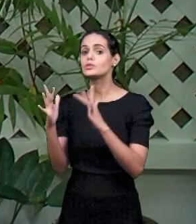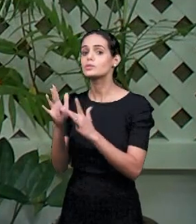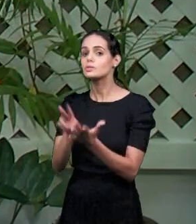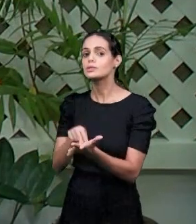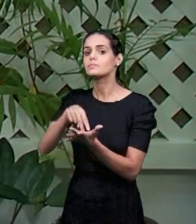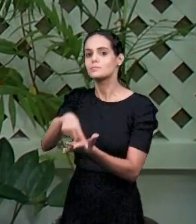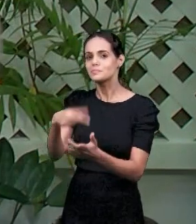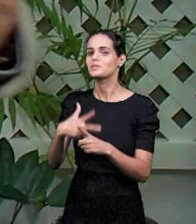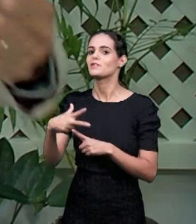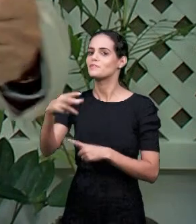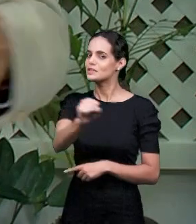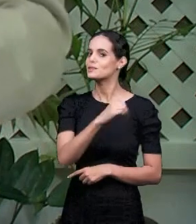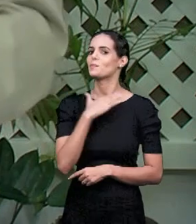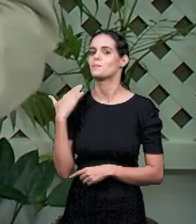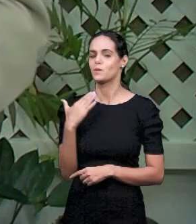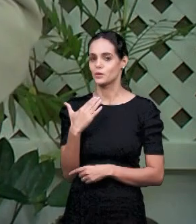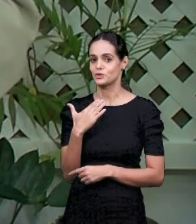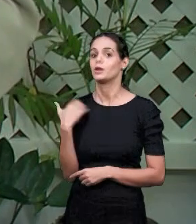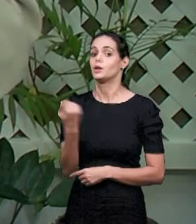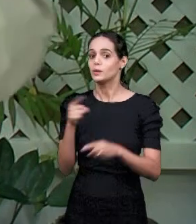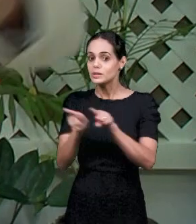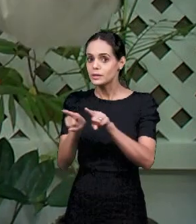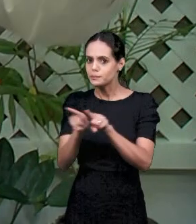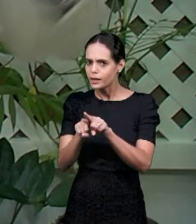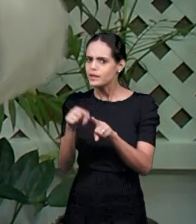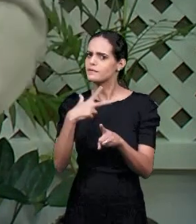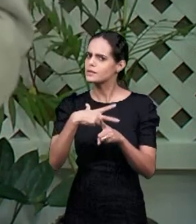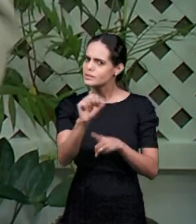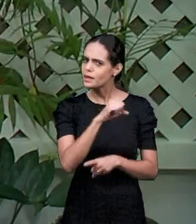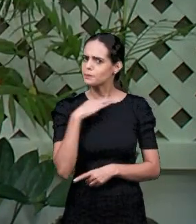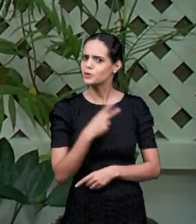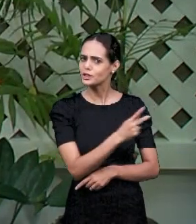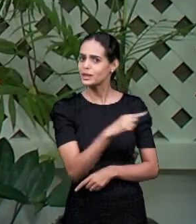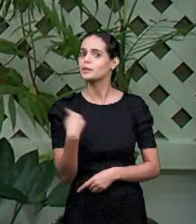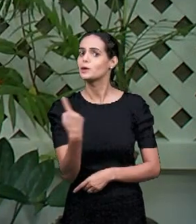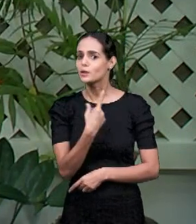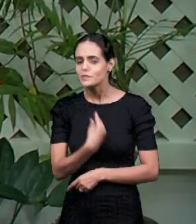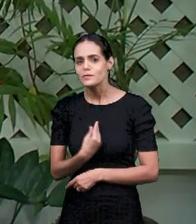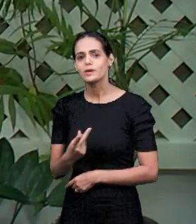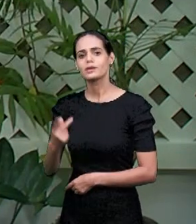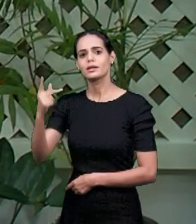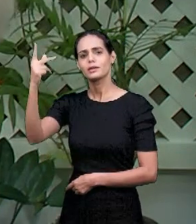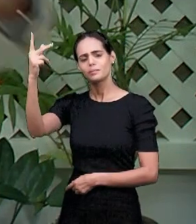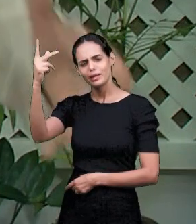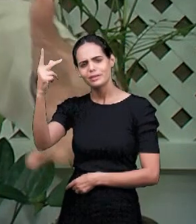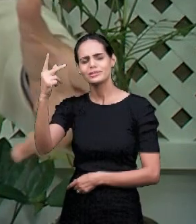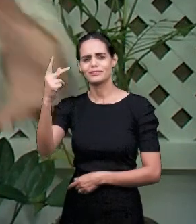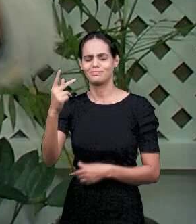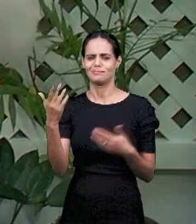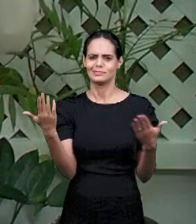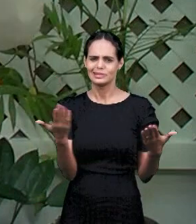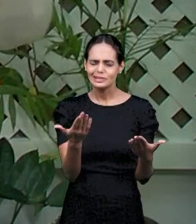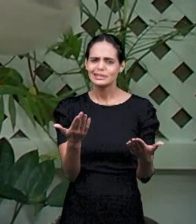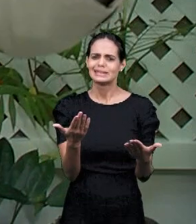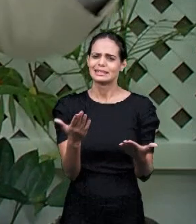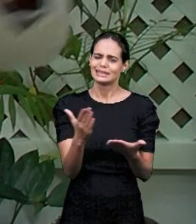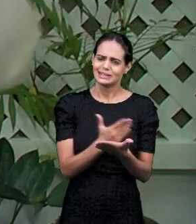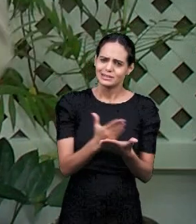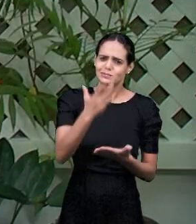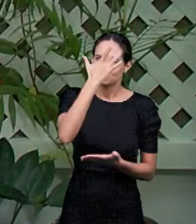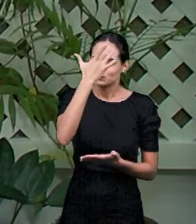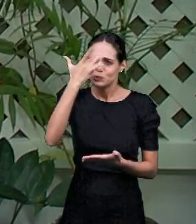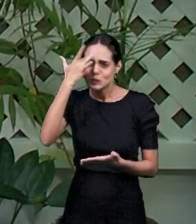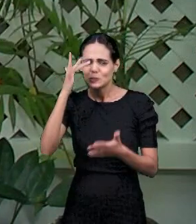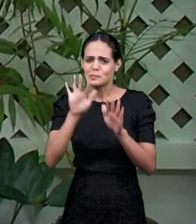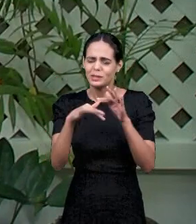ressusciter avec lui aussi. Notre expérience est celle-là. Nous avons perdu dans ces jours des frères, des pasteurs ouvriers, des frères,